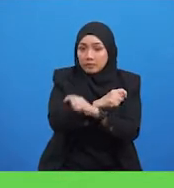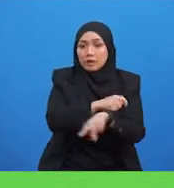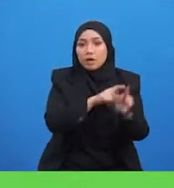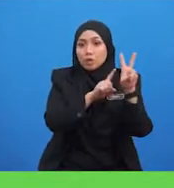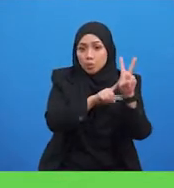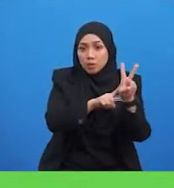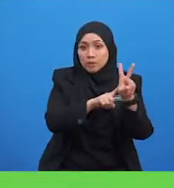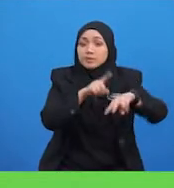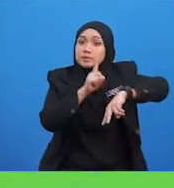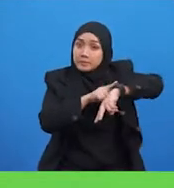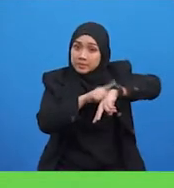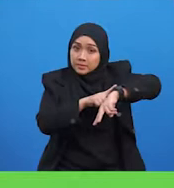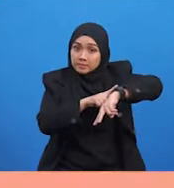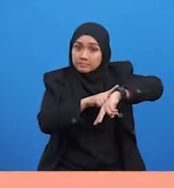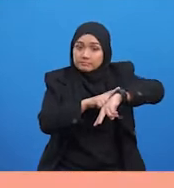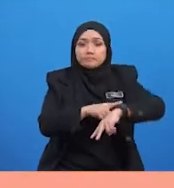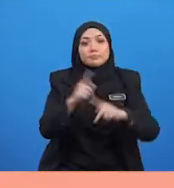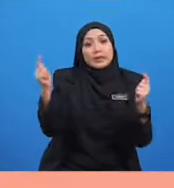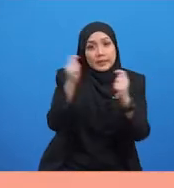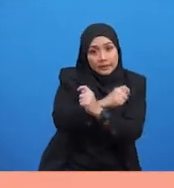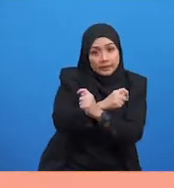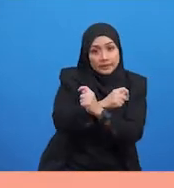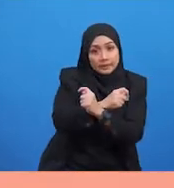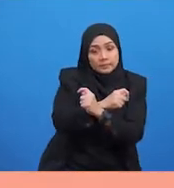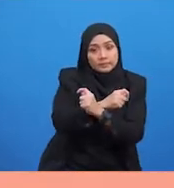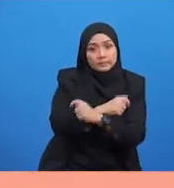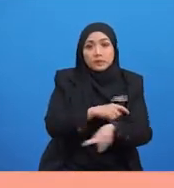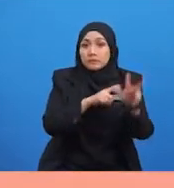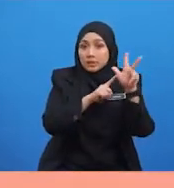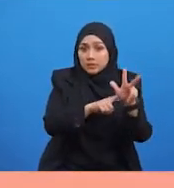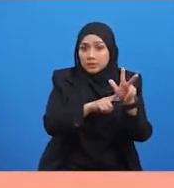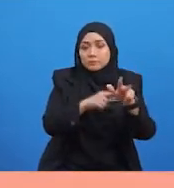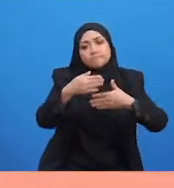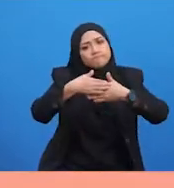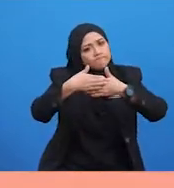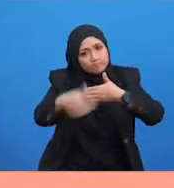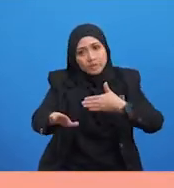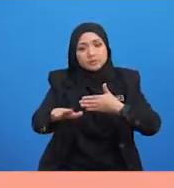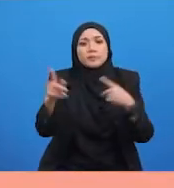Selepas pertandingan. Sebelum pertandingan.